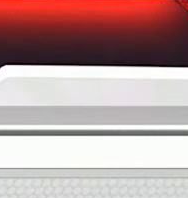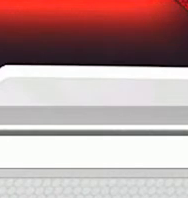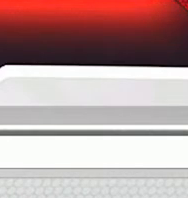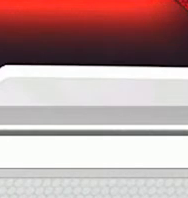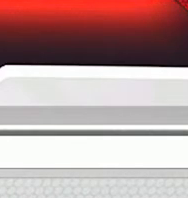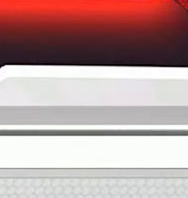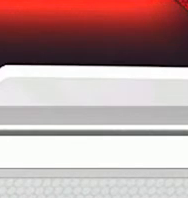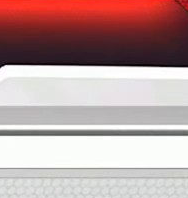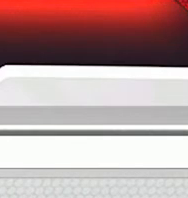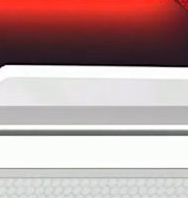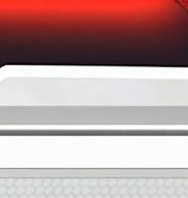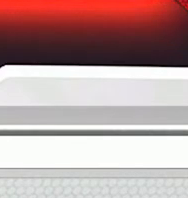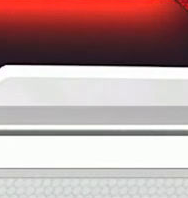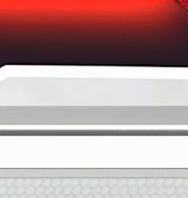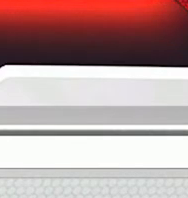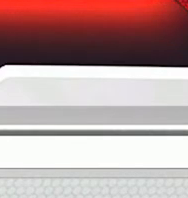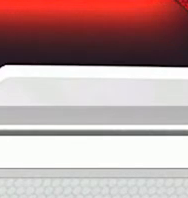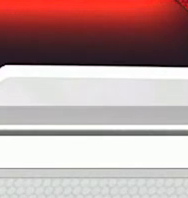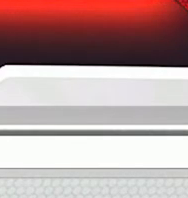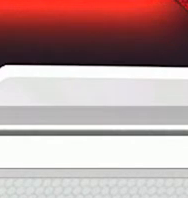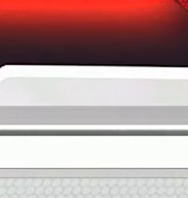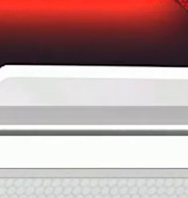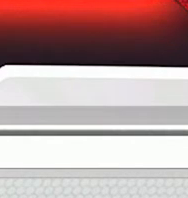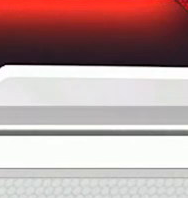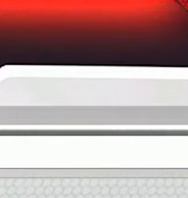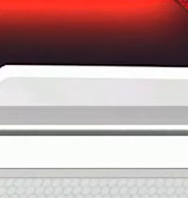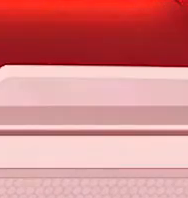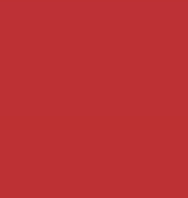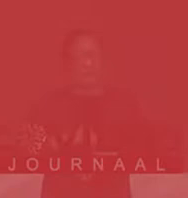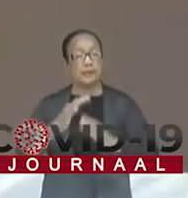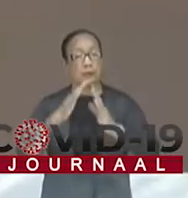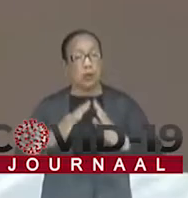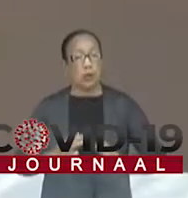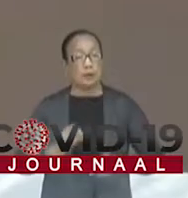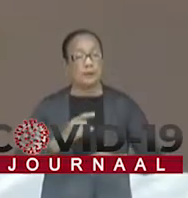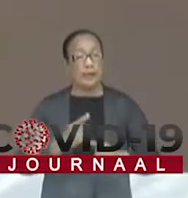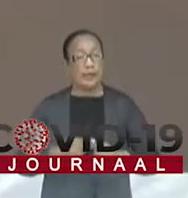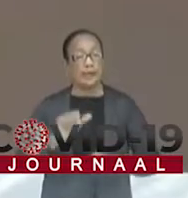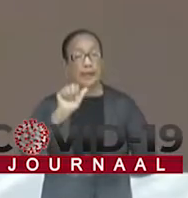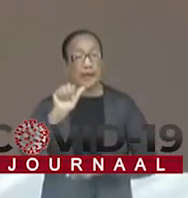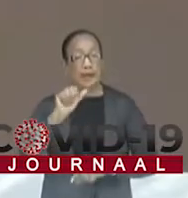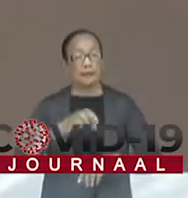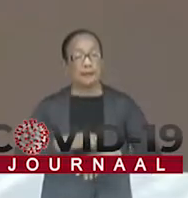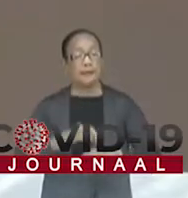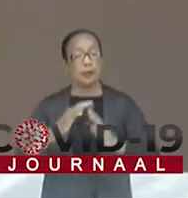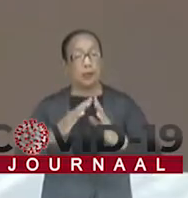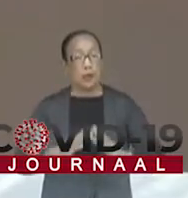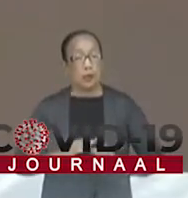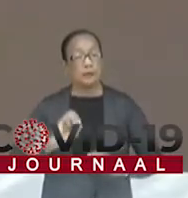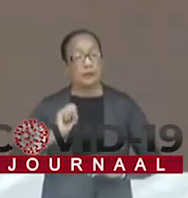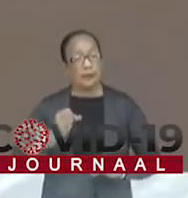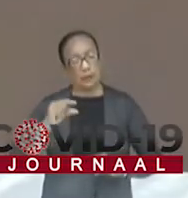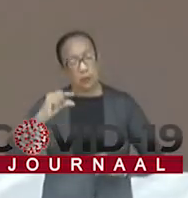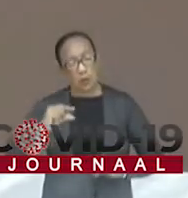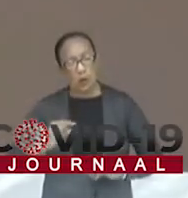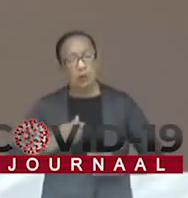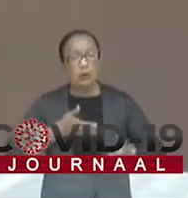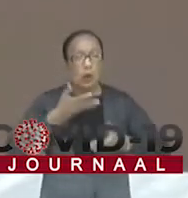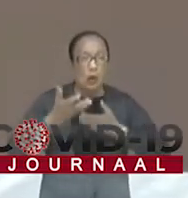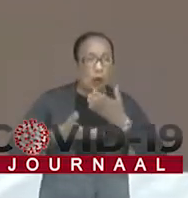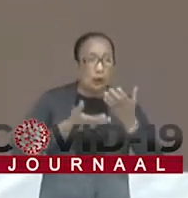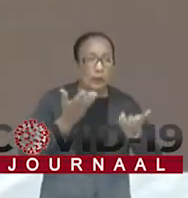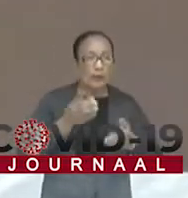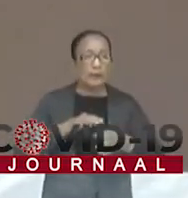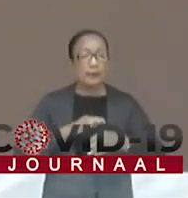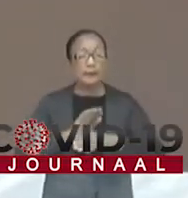ziekenhuizen. Hij is ook woordvoerder van het Outbreak Management Team. Ik kan u voor kort de stand van zaken geven in de